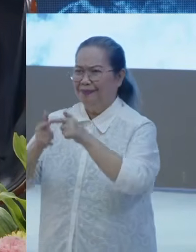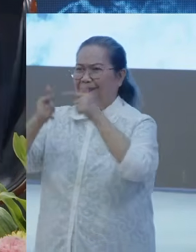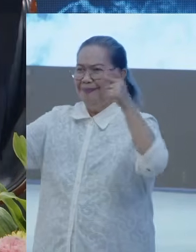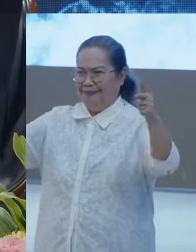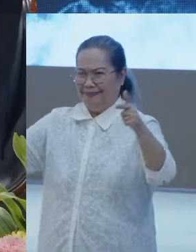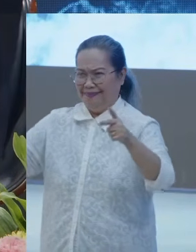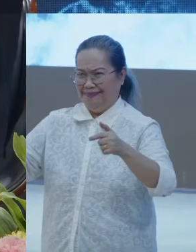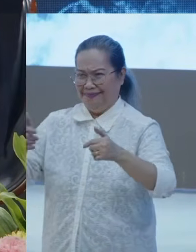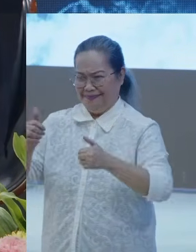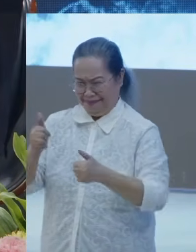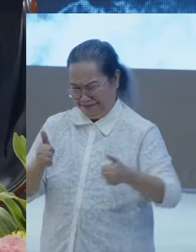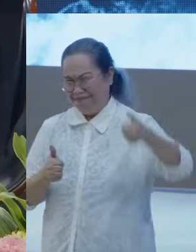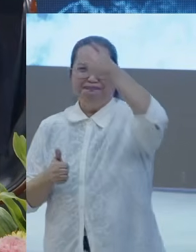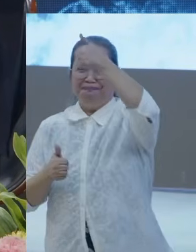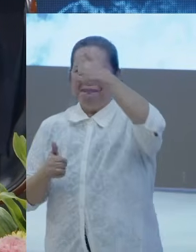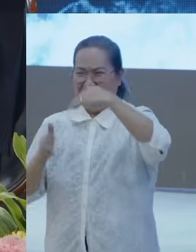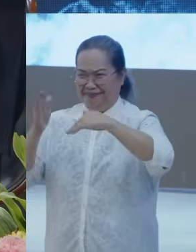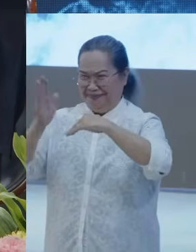Jonah.